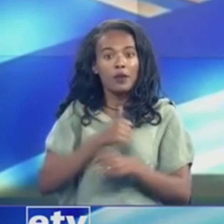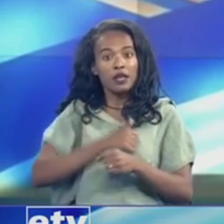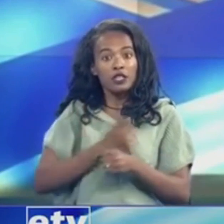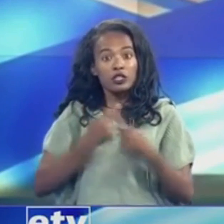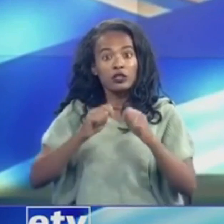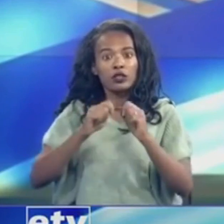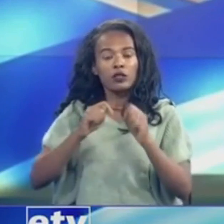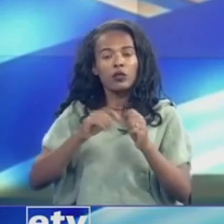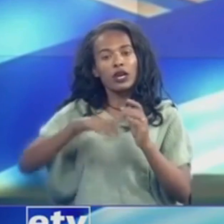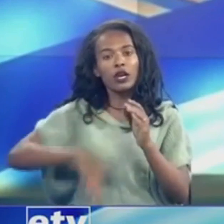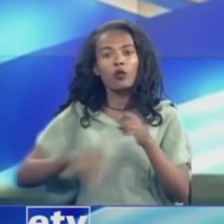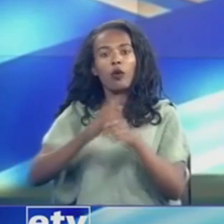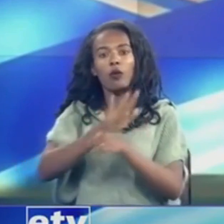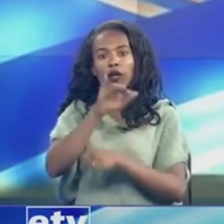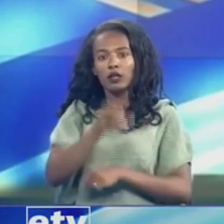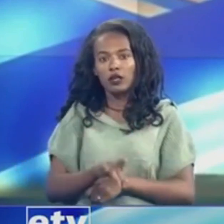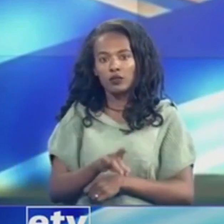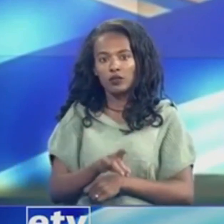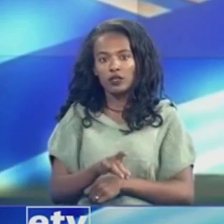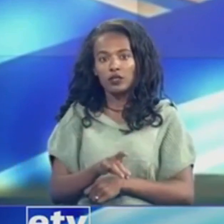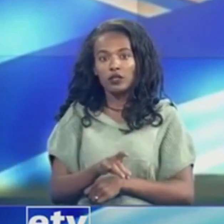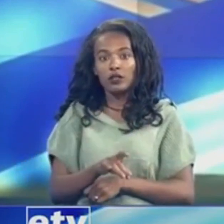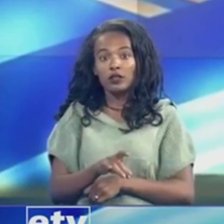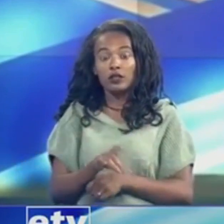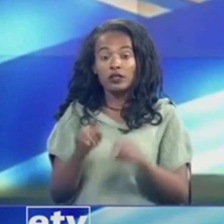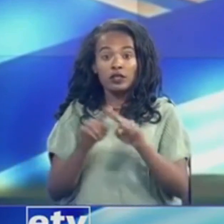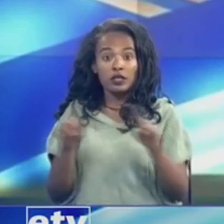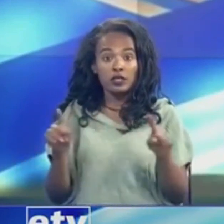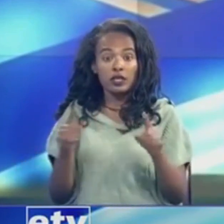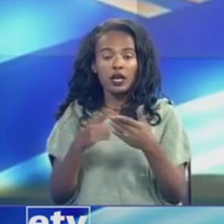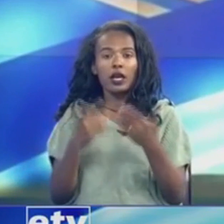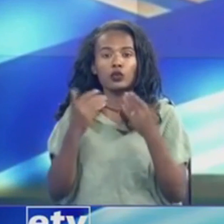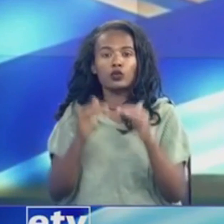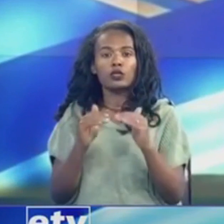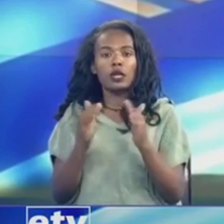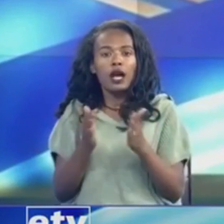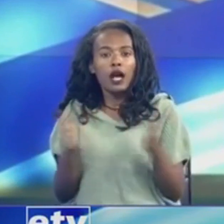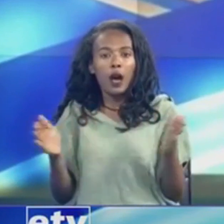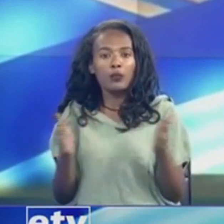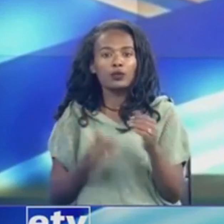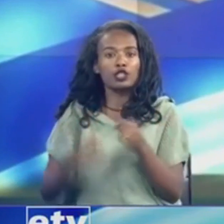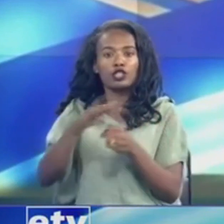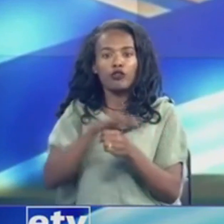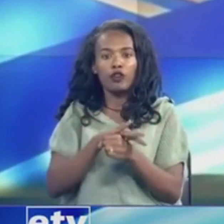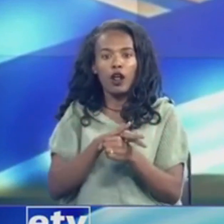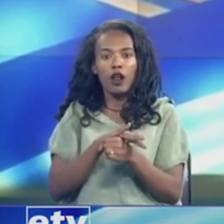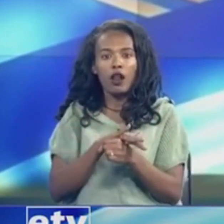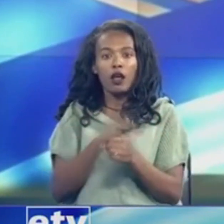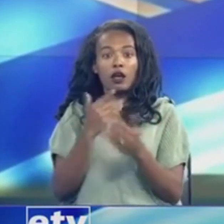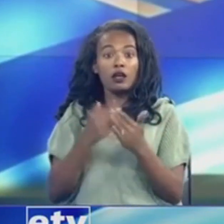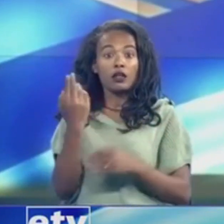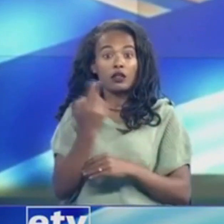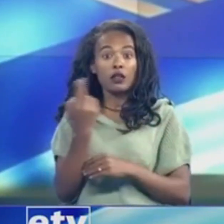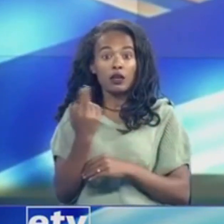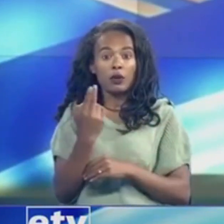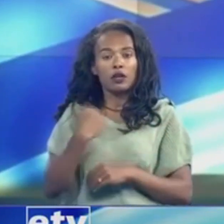የተቀረው ማሟላት አለብን። እና ሙሉ በሙሉ አያሟላም ግን ይሄ የተሰነ ጋፕ ይሸፍናል። እና ያንን ተጠቅመን ደግሞ